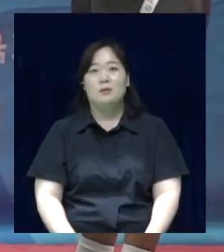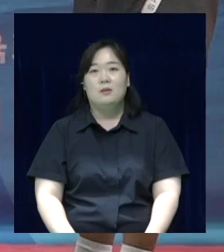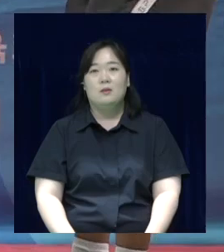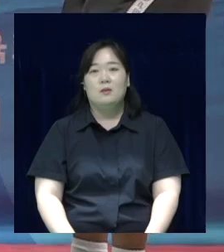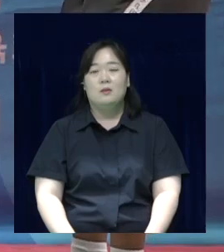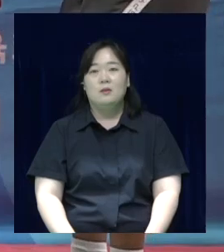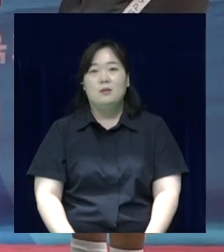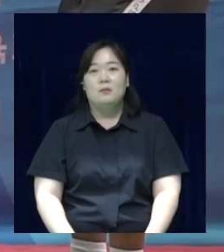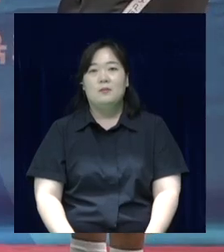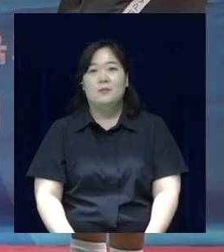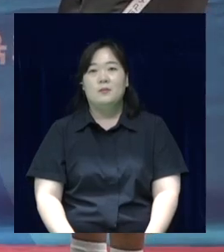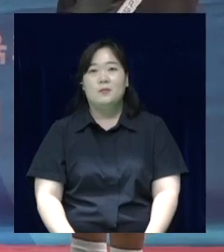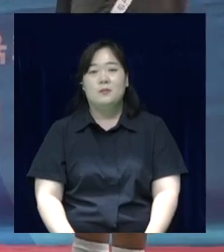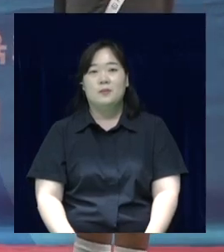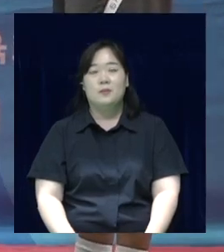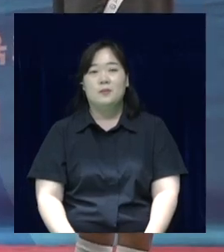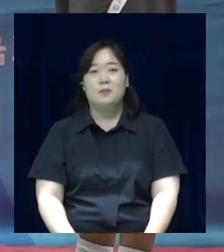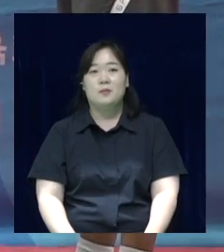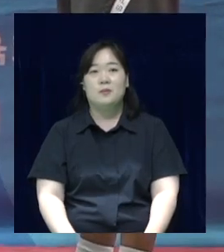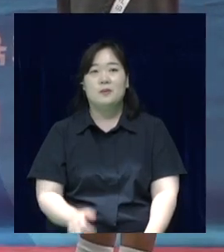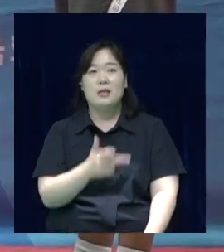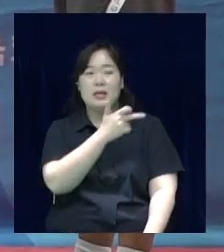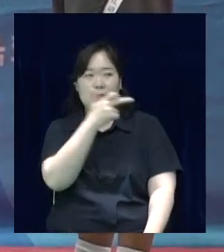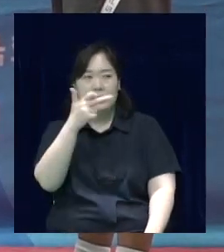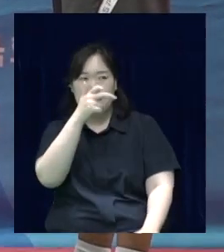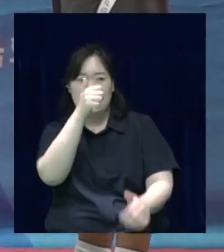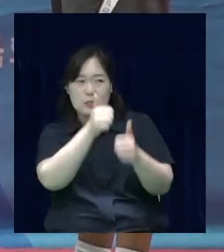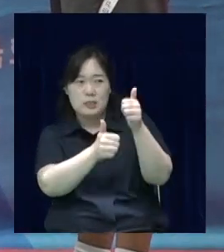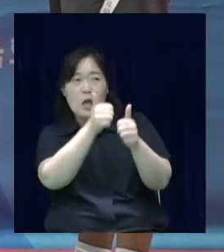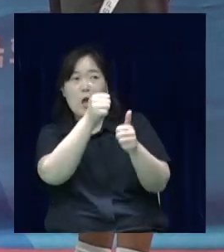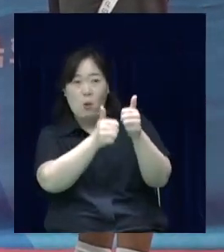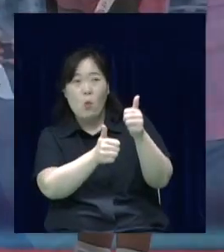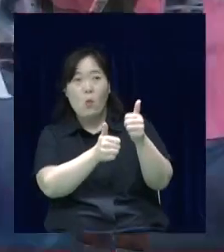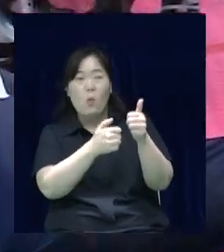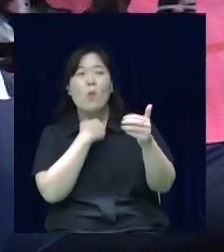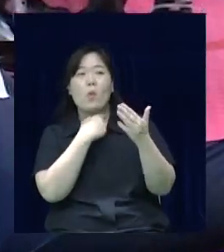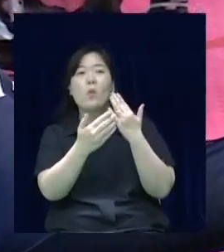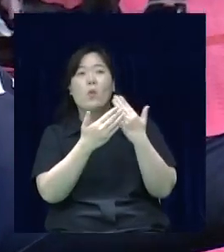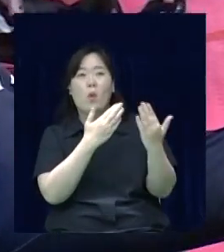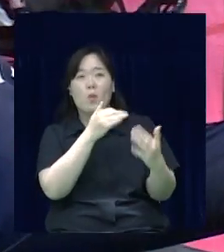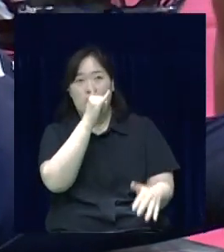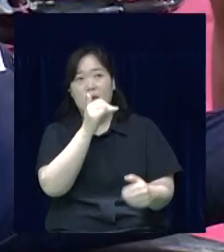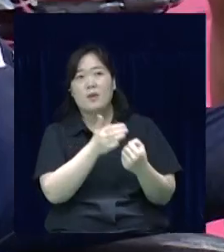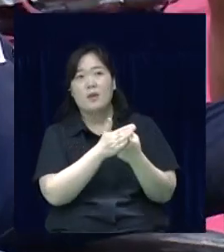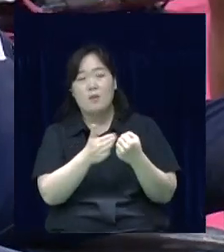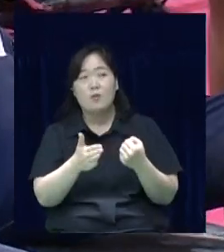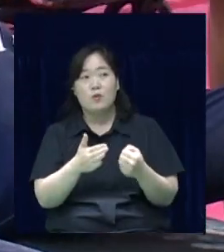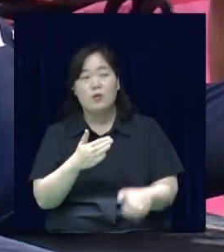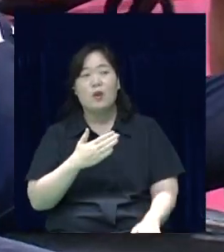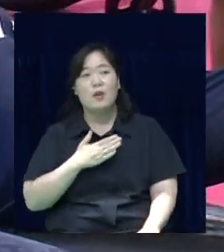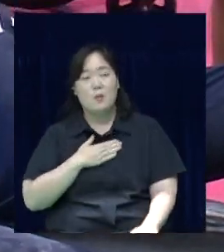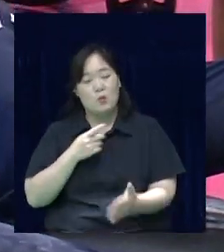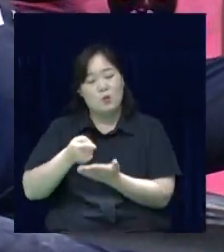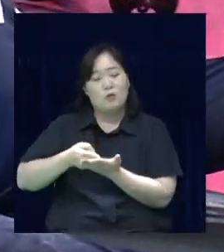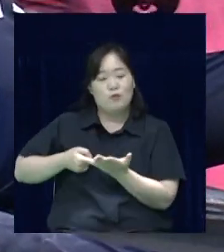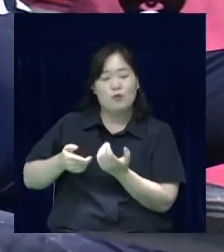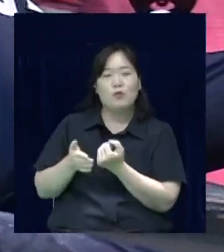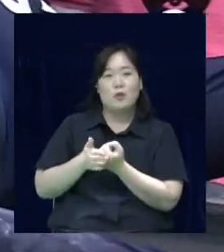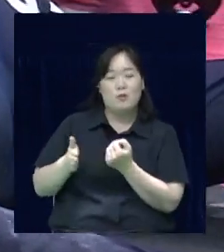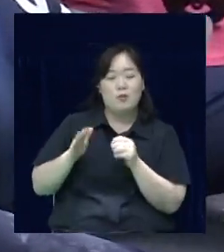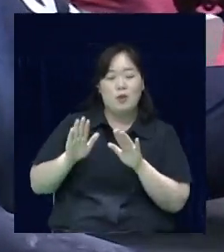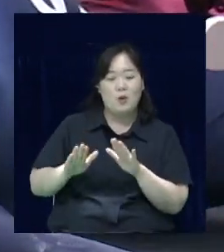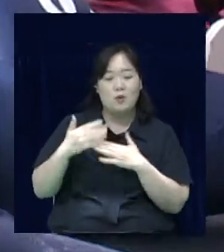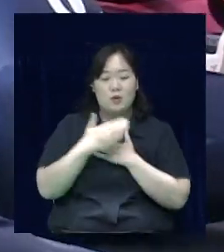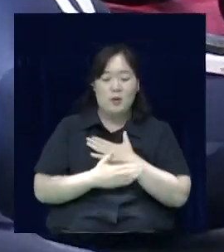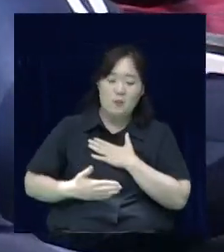역시나 좀 워낙에 좀 큰 대회에서의 경험이 있는 문정훈 선수 본인이 수술로 인해서 좀 현재는 몸